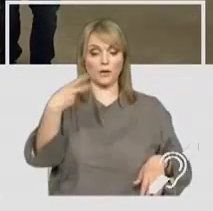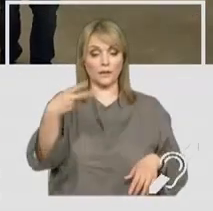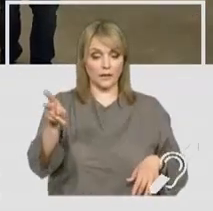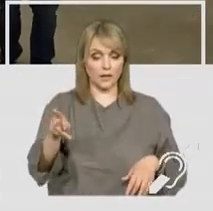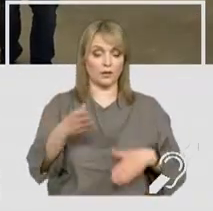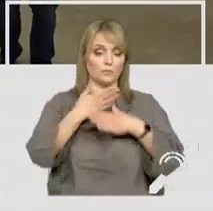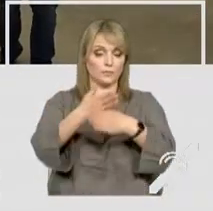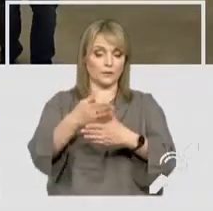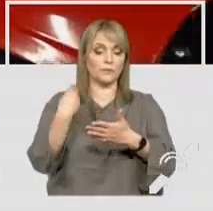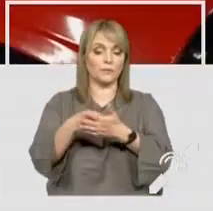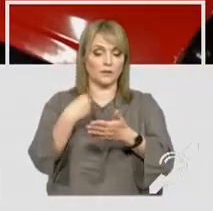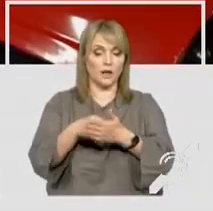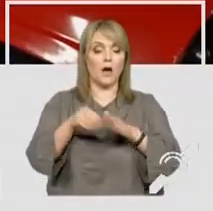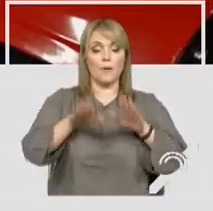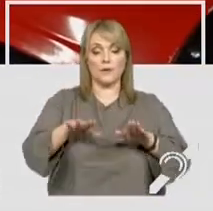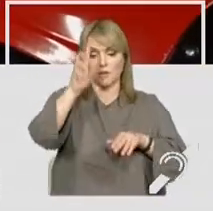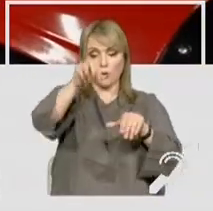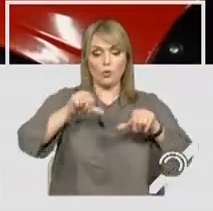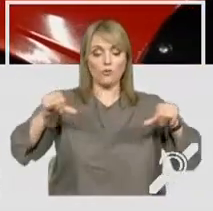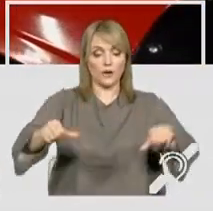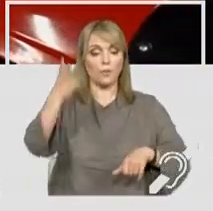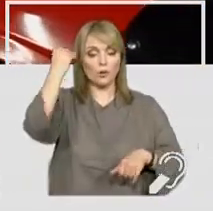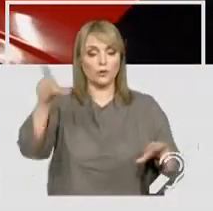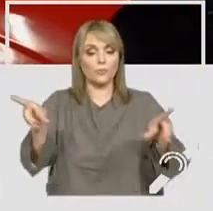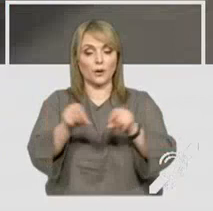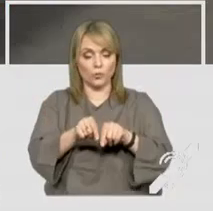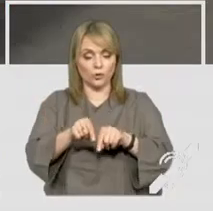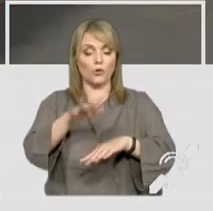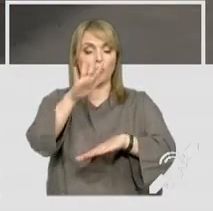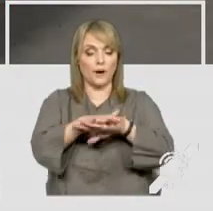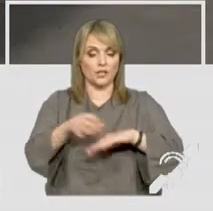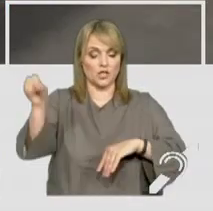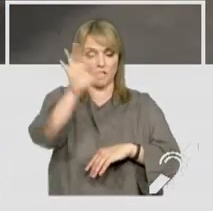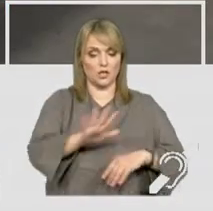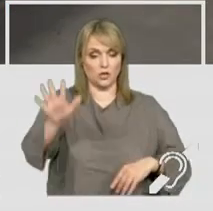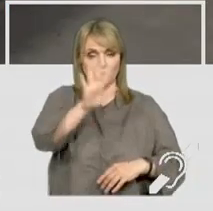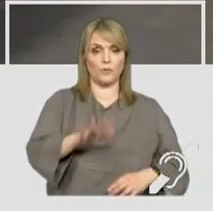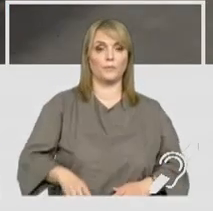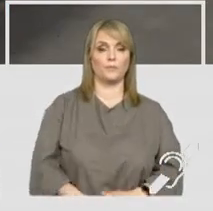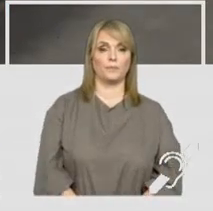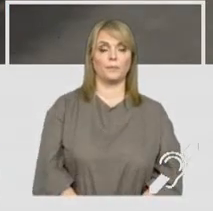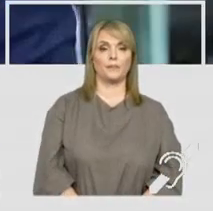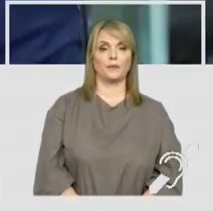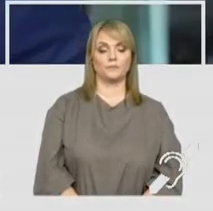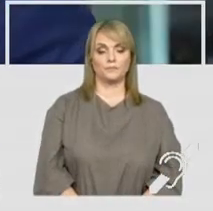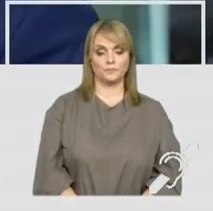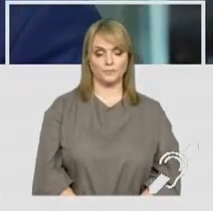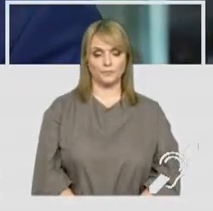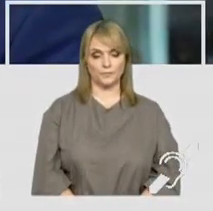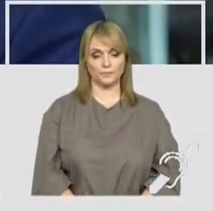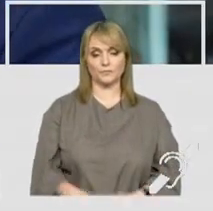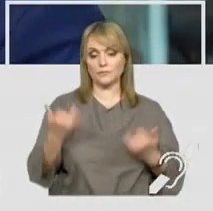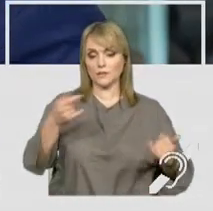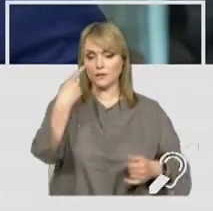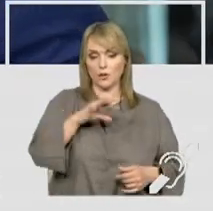sprijinul financiar al Guvernului Republicii Moldova și al Băncii Europene de Investiții în cadrul programului Livada Moldovei. Noi vorbim